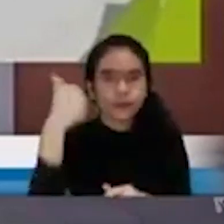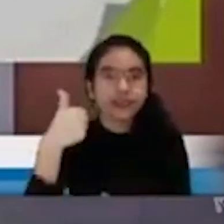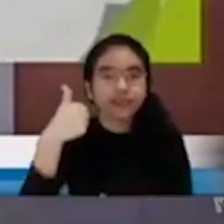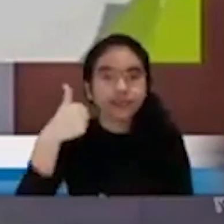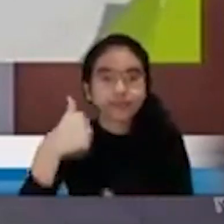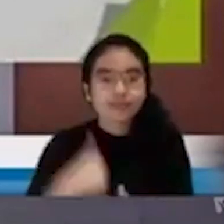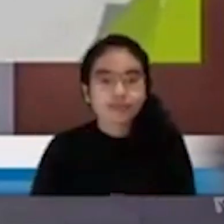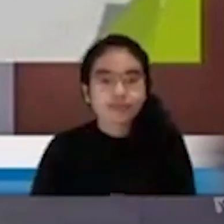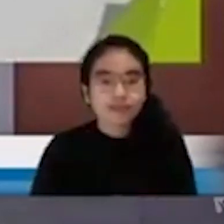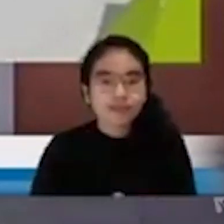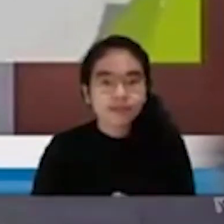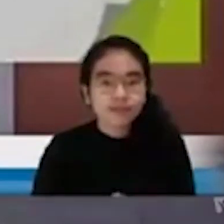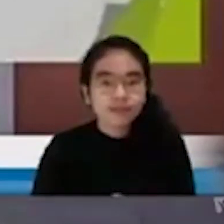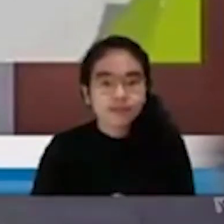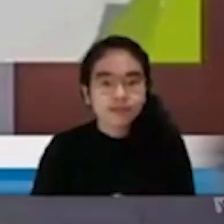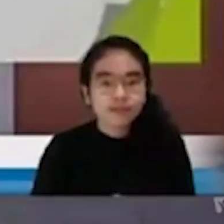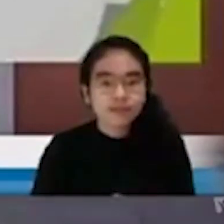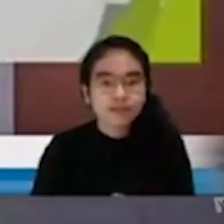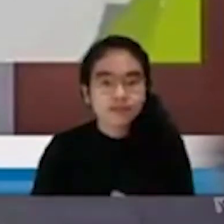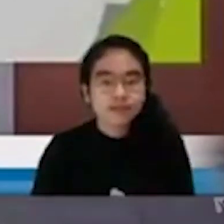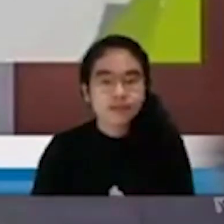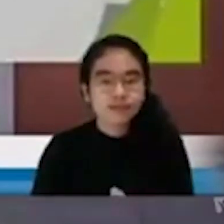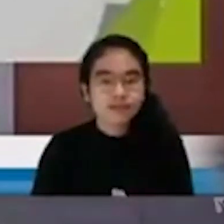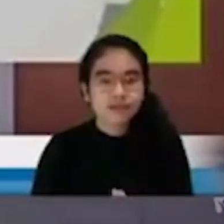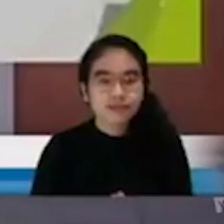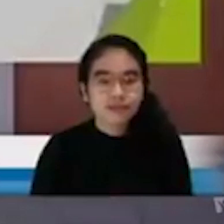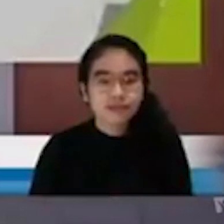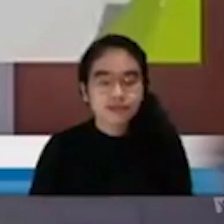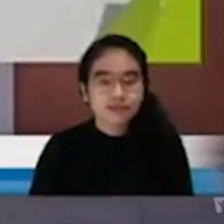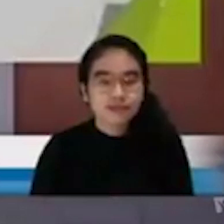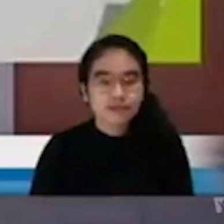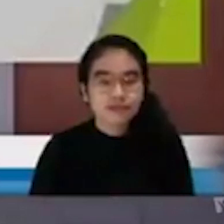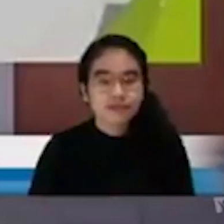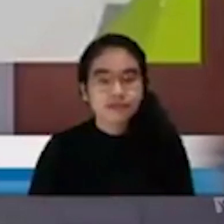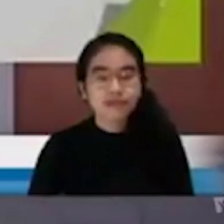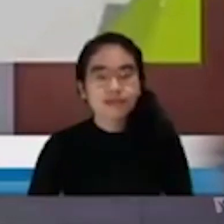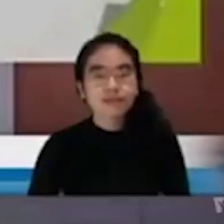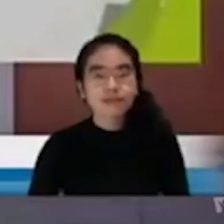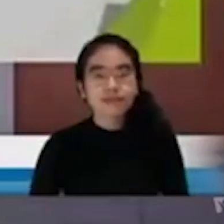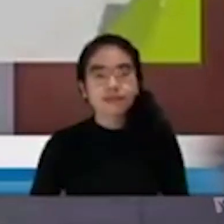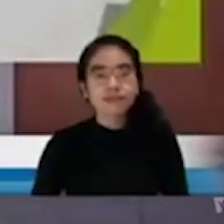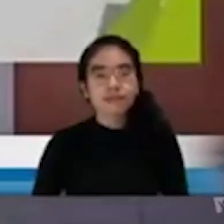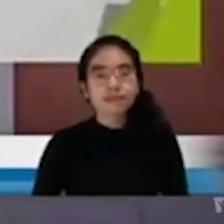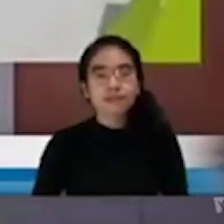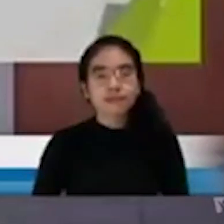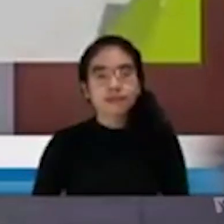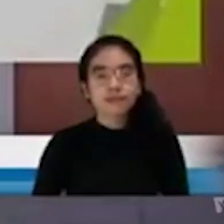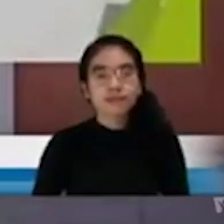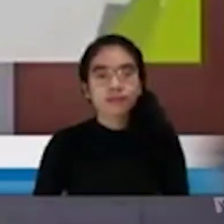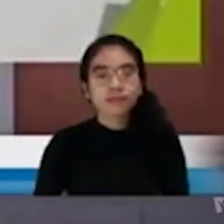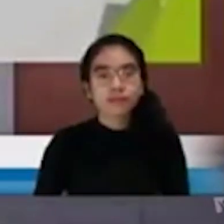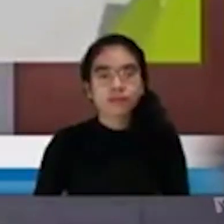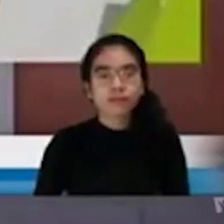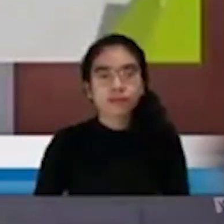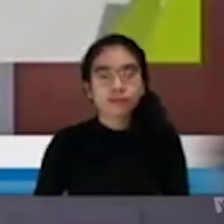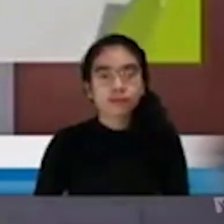circle, lingkaran dalam. Rumah sakit ini semua para pekerja akan memiliki satu